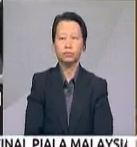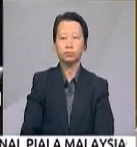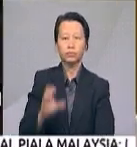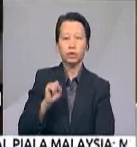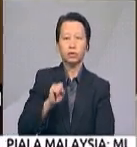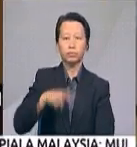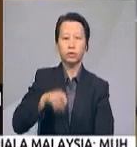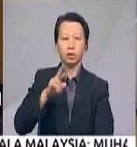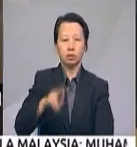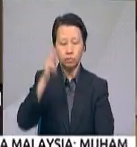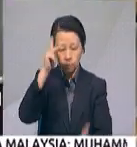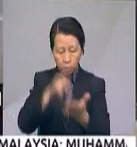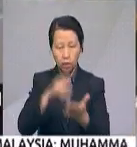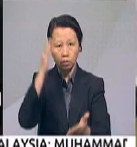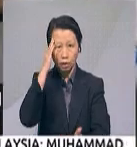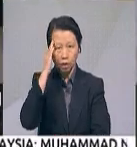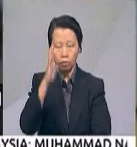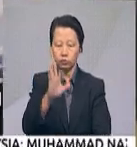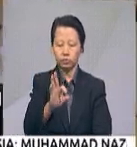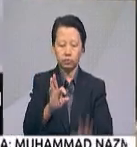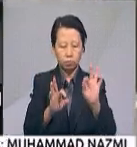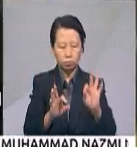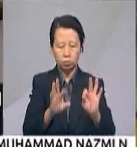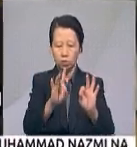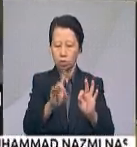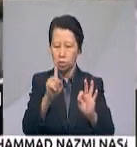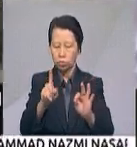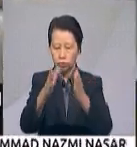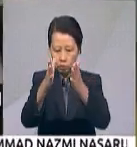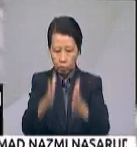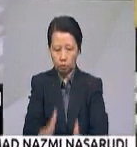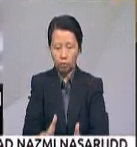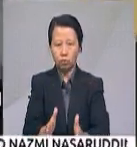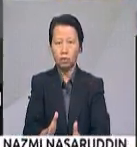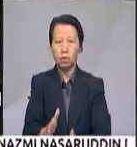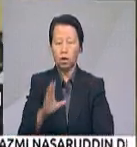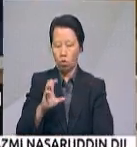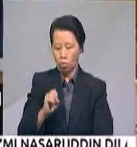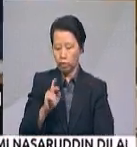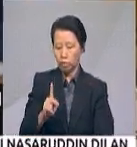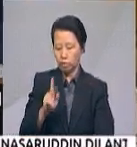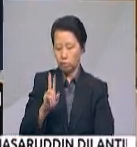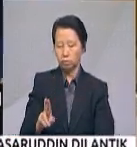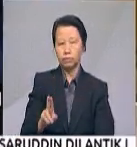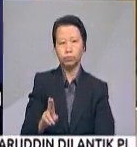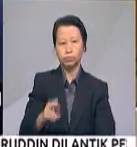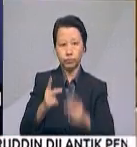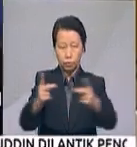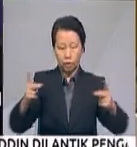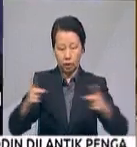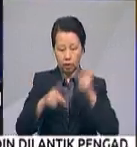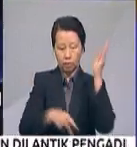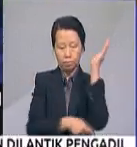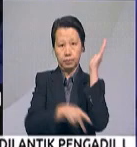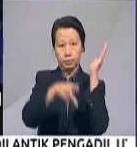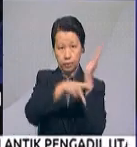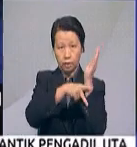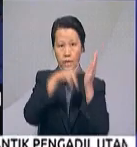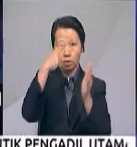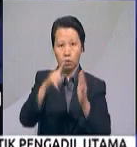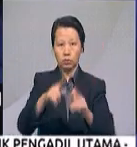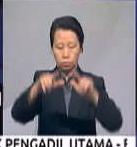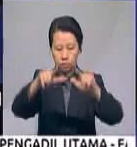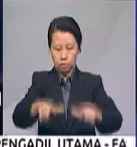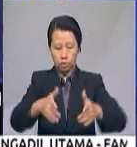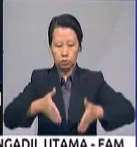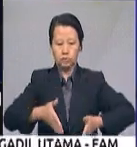SPR juga mengenal pasti 981 pengundi orang kurang upaya OKU di kawasan Parlimen ini untuk